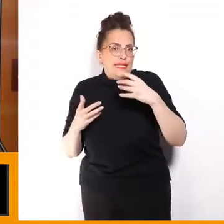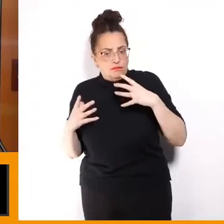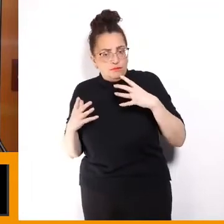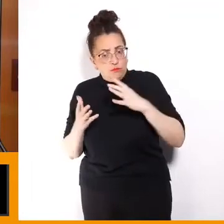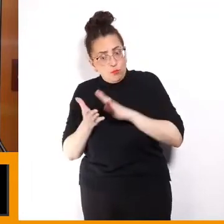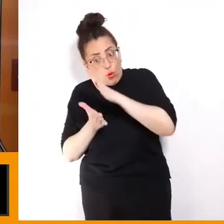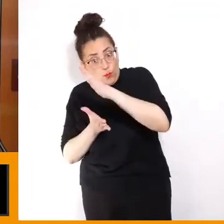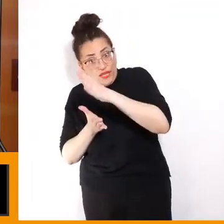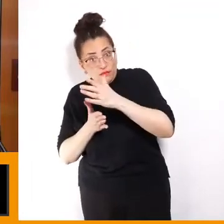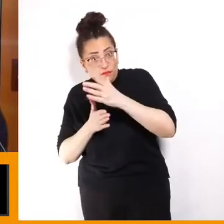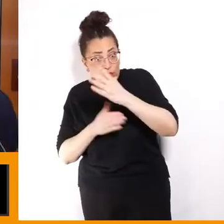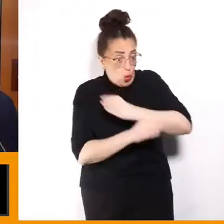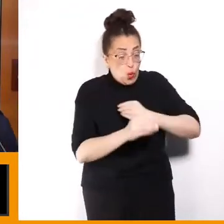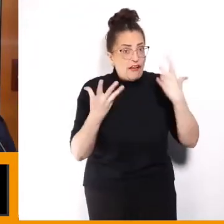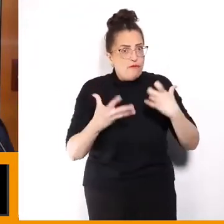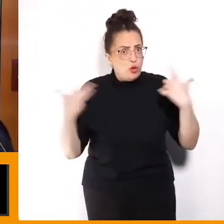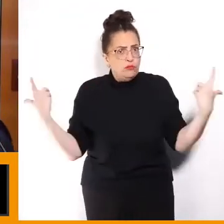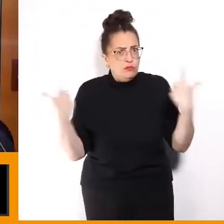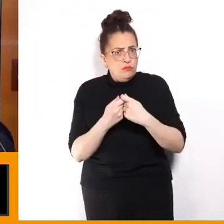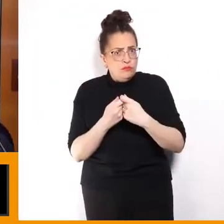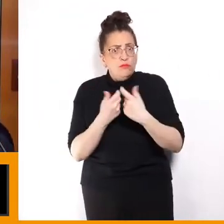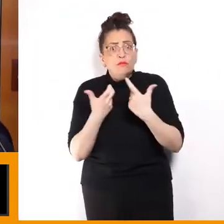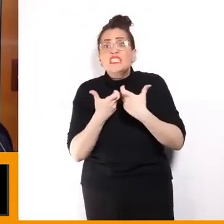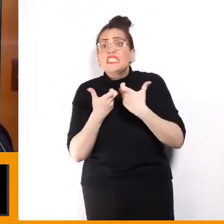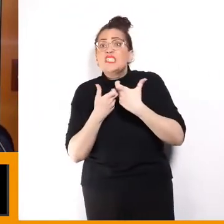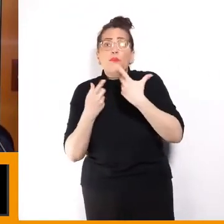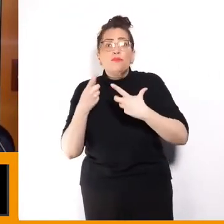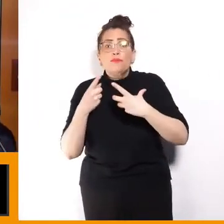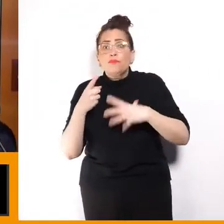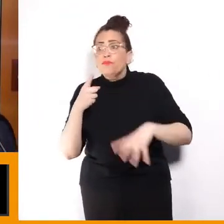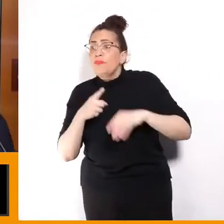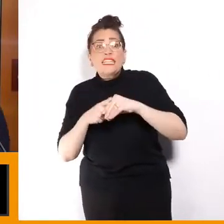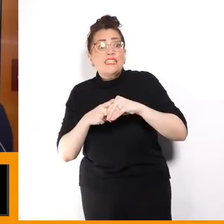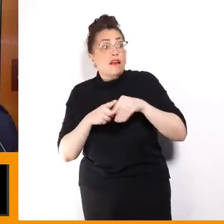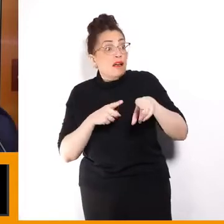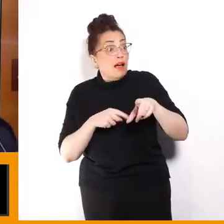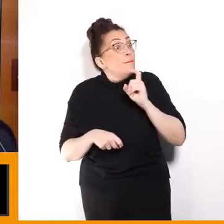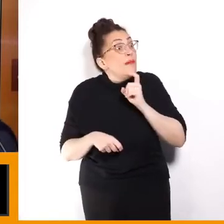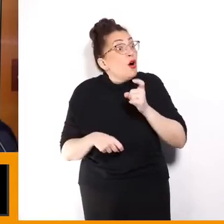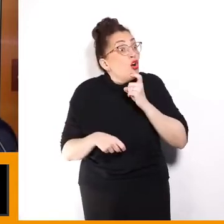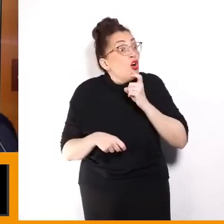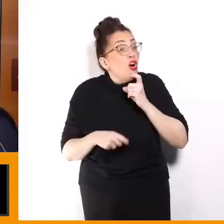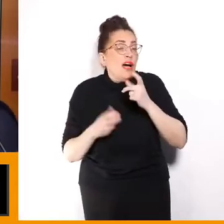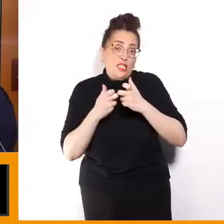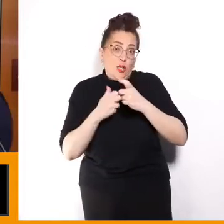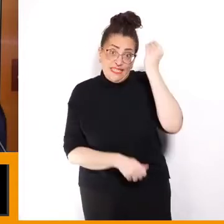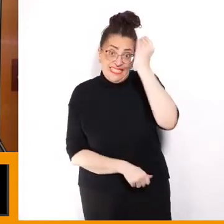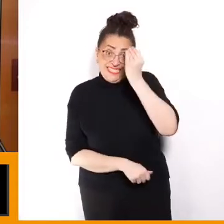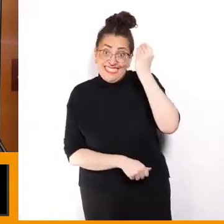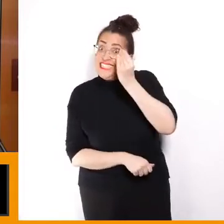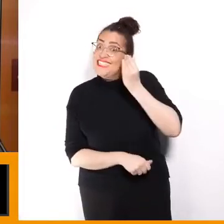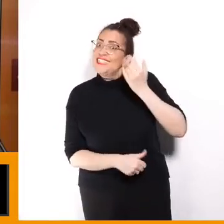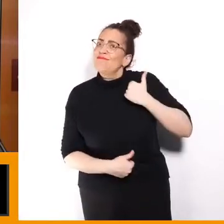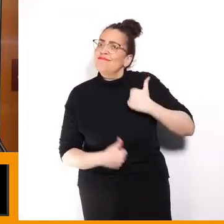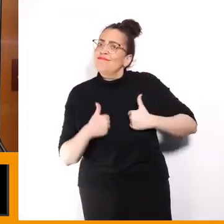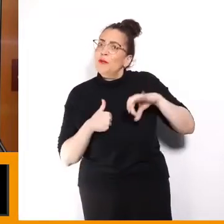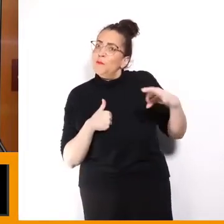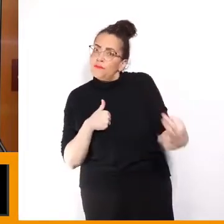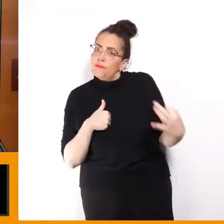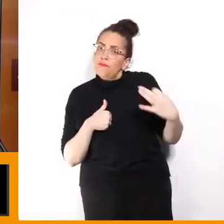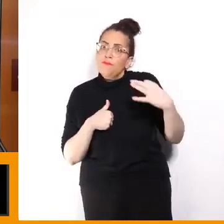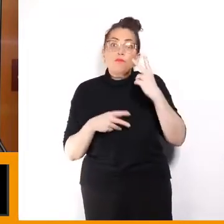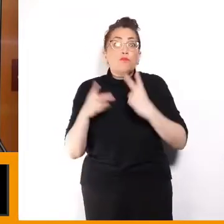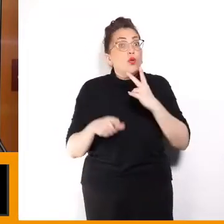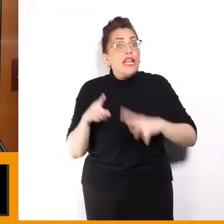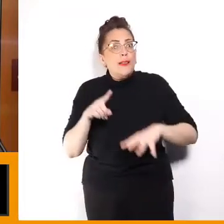fait de l'étendre à des types de handicaps qui aujourd'hui ne sont pas pris en charge, notamment je pense au handicap psychique. C'est le débat de la revalorisation. Voilà,